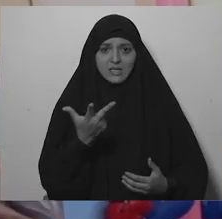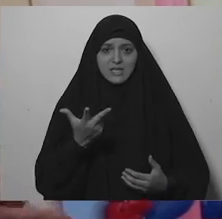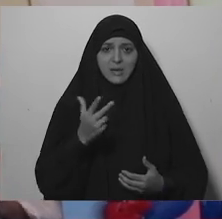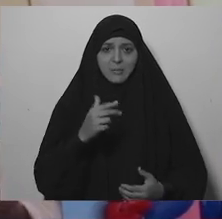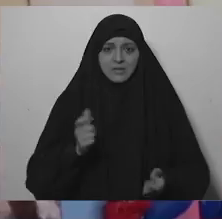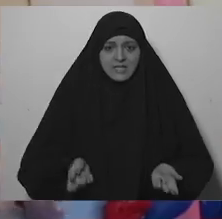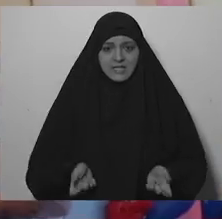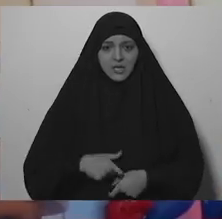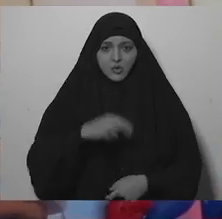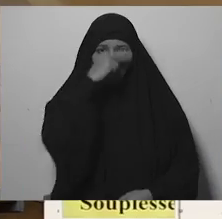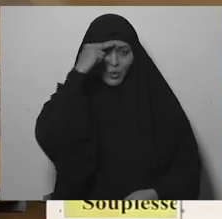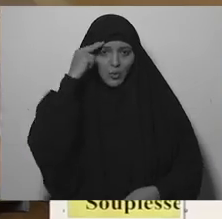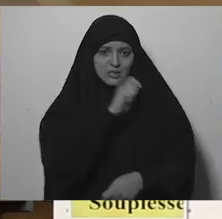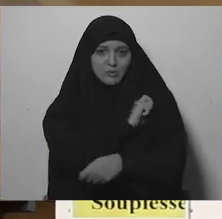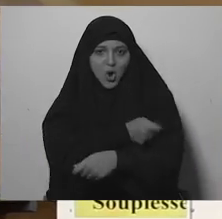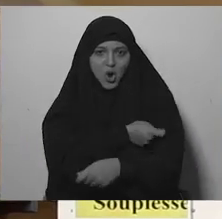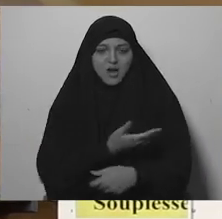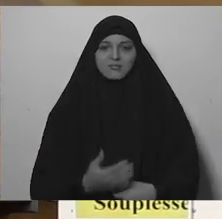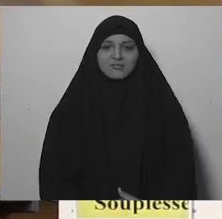maintenant 3e dan en taekwondo.